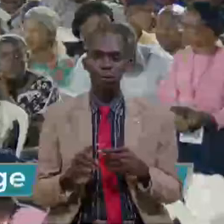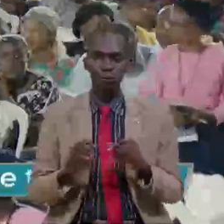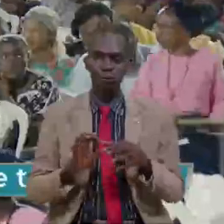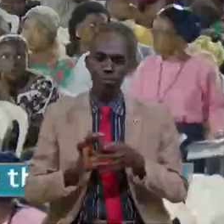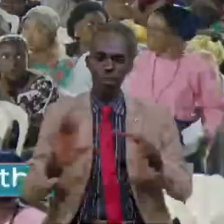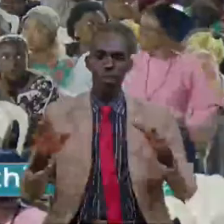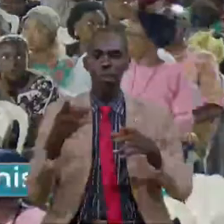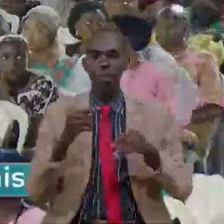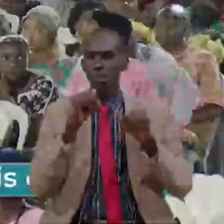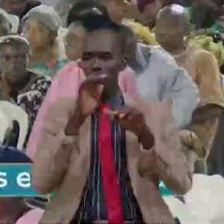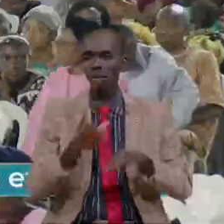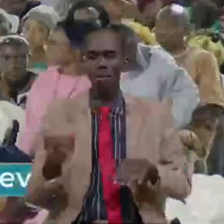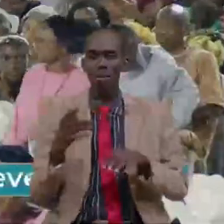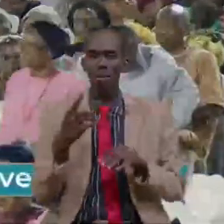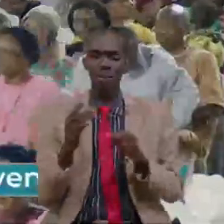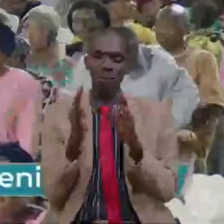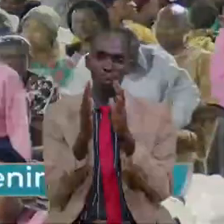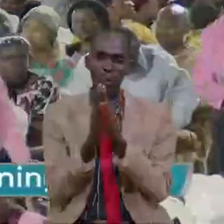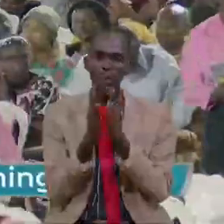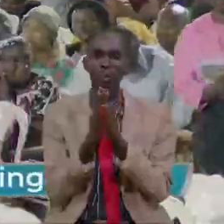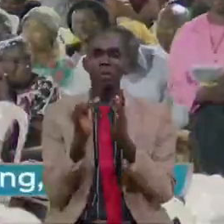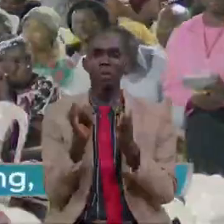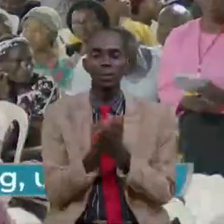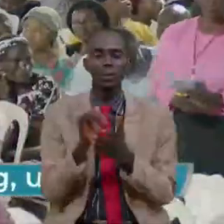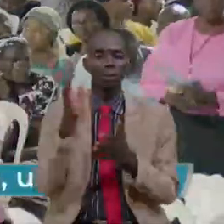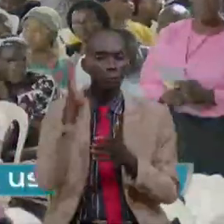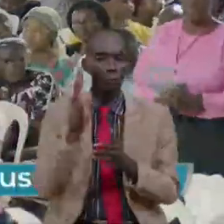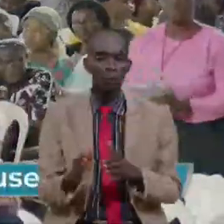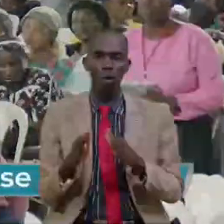pour nous donner la bénédiction, la prière.